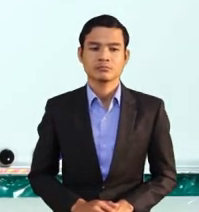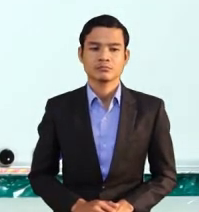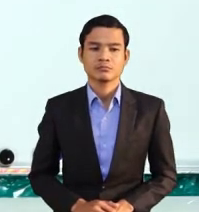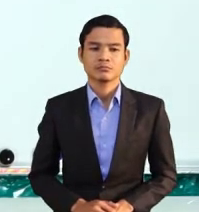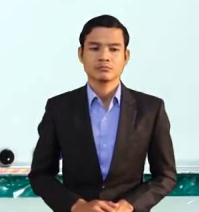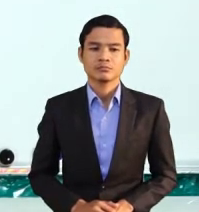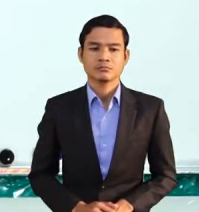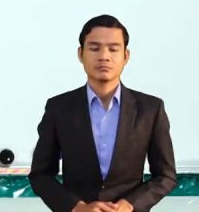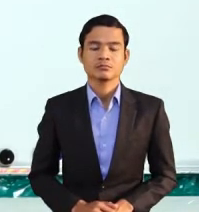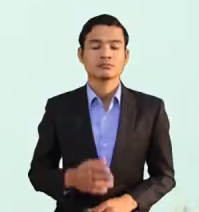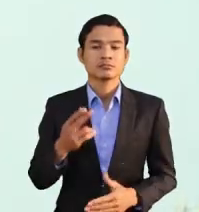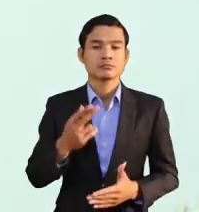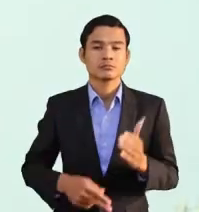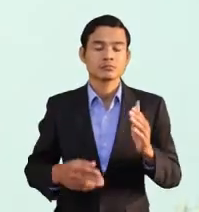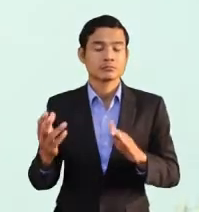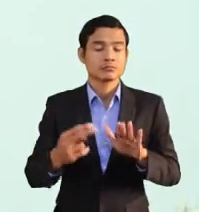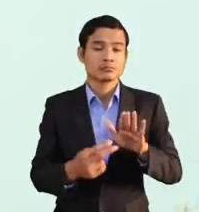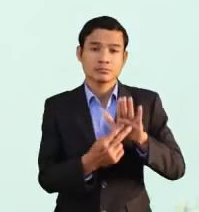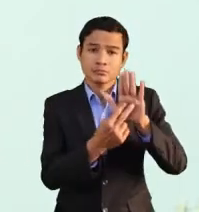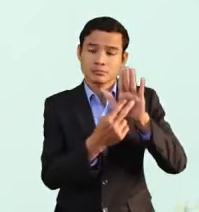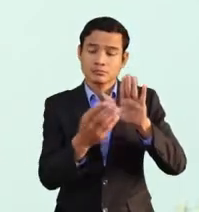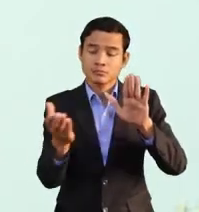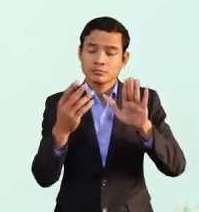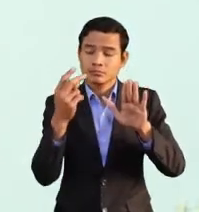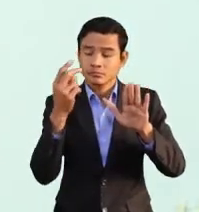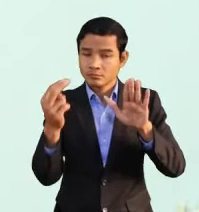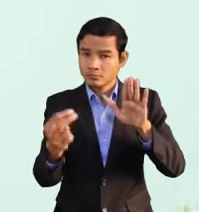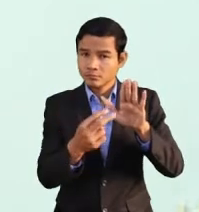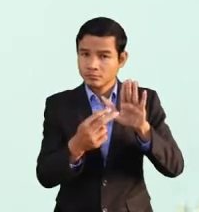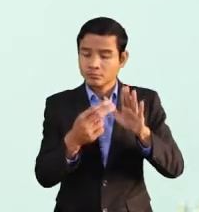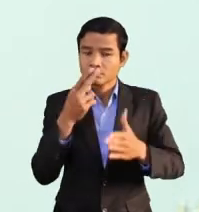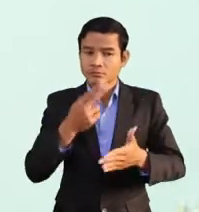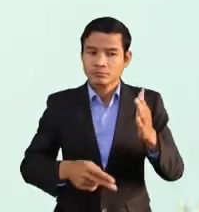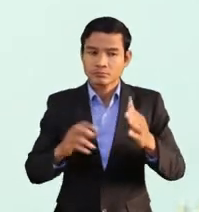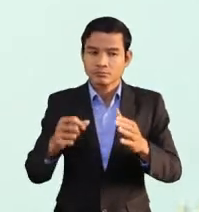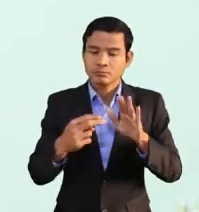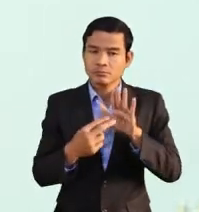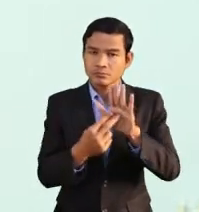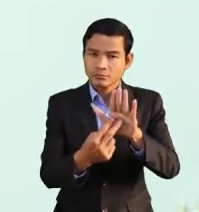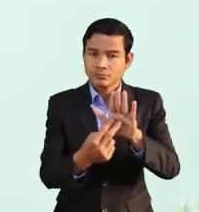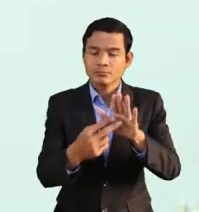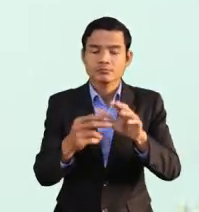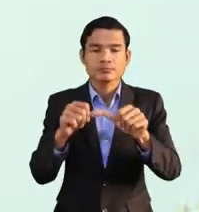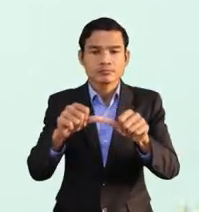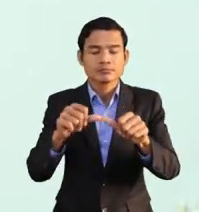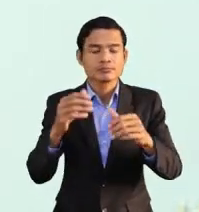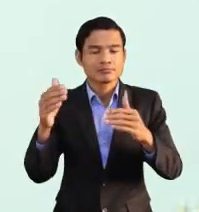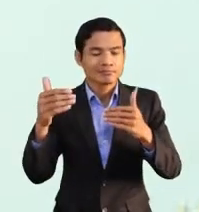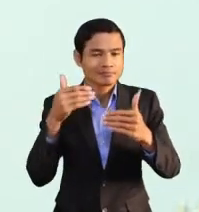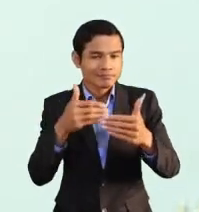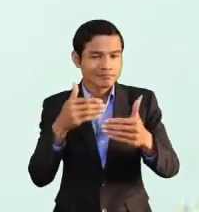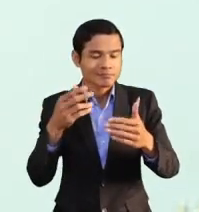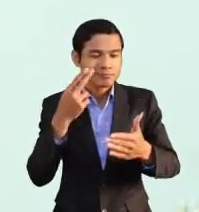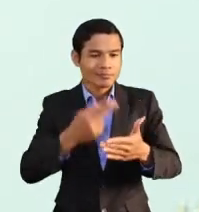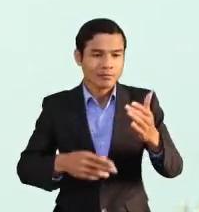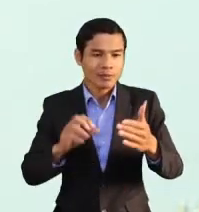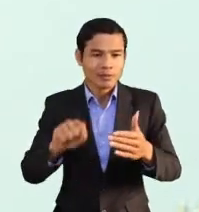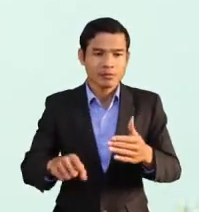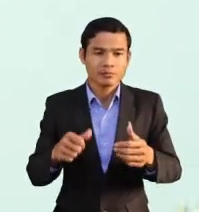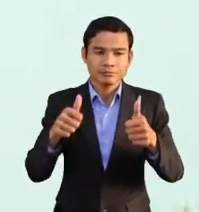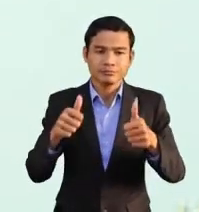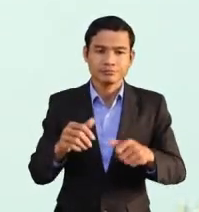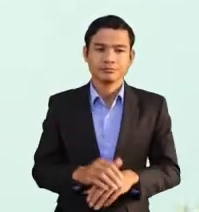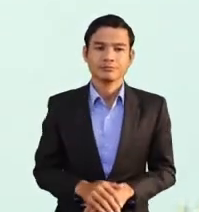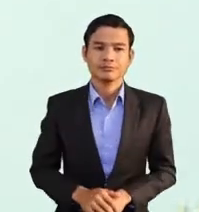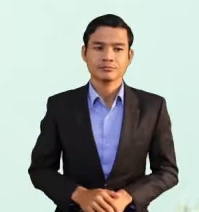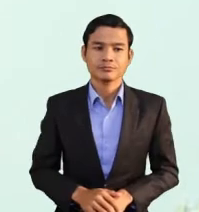chà, ní cứ chia vậy đó con. Chà, ní nè cụ đạo chết con ta ta chia vậy. Chà, lọ na